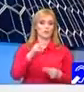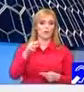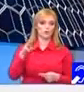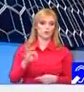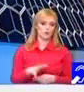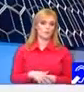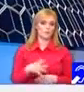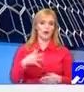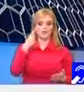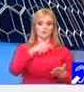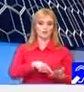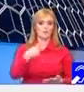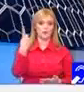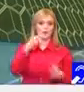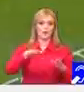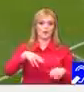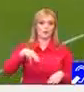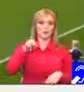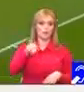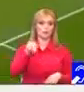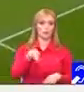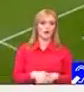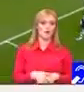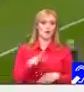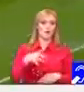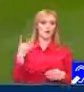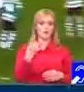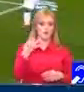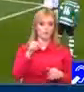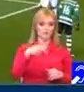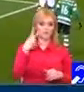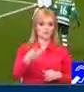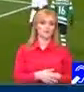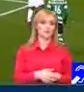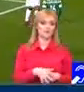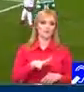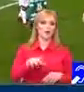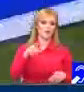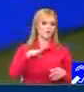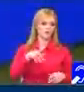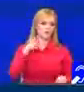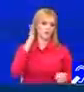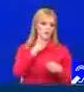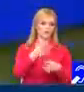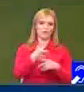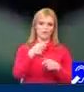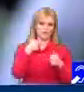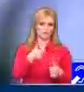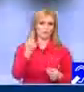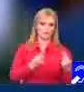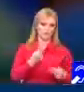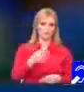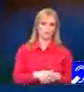trecut pe primul loc în Portugalia. În direct la TVR HD, Guimarães a venit hotărâtă să dea lovitura pe José Alvalde și João